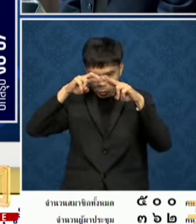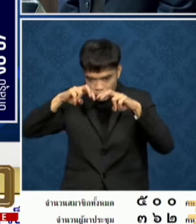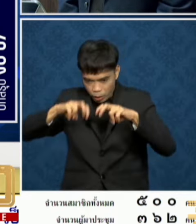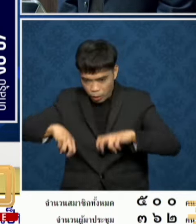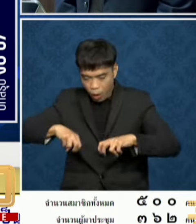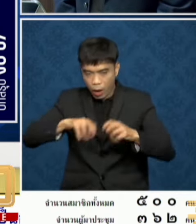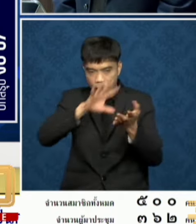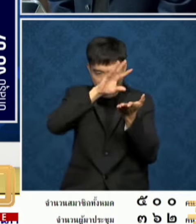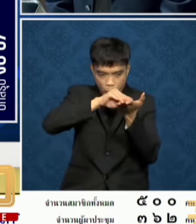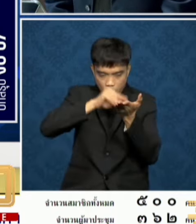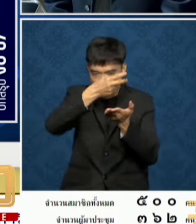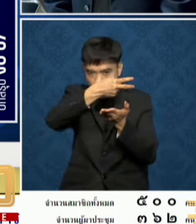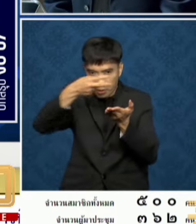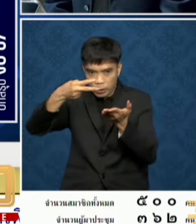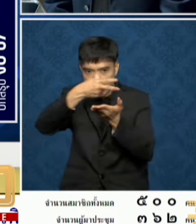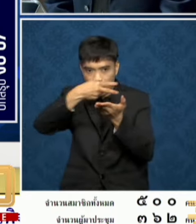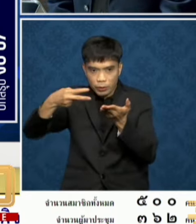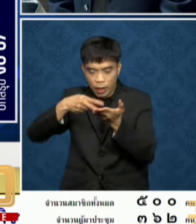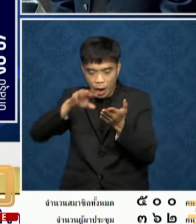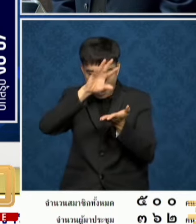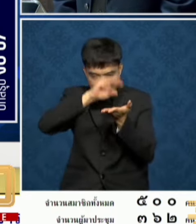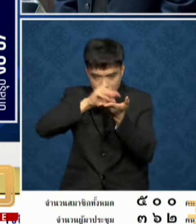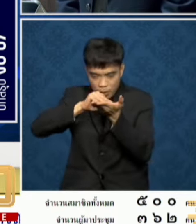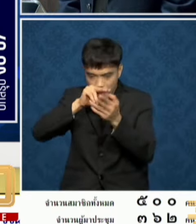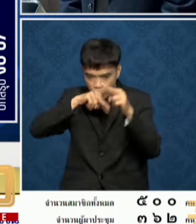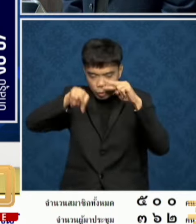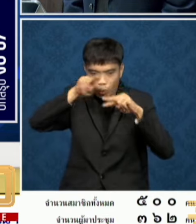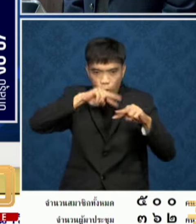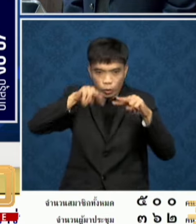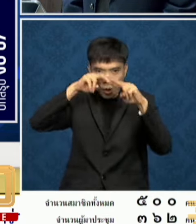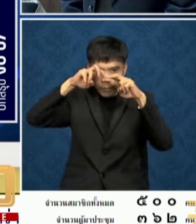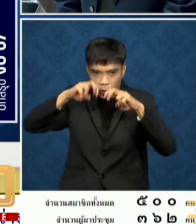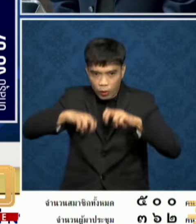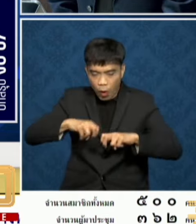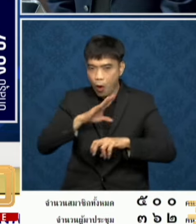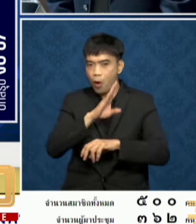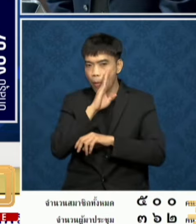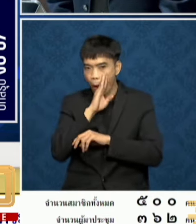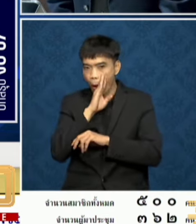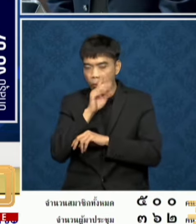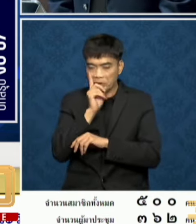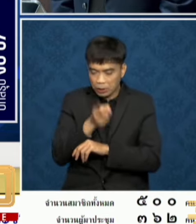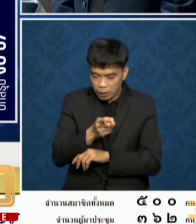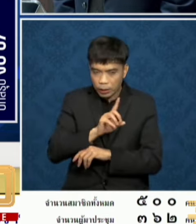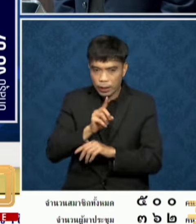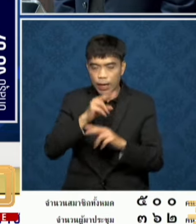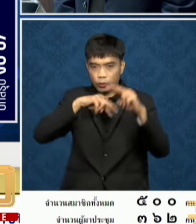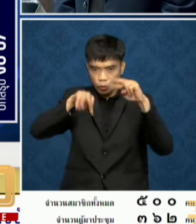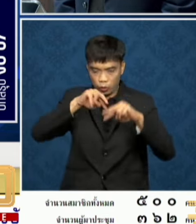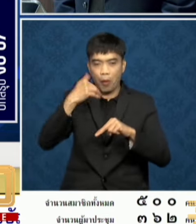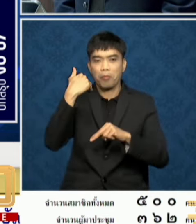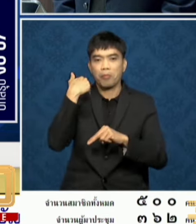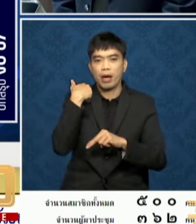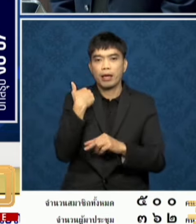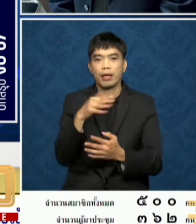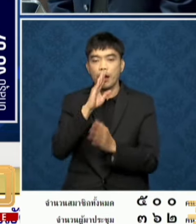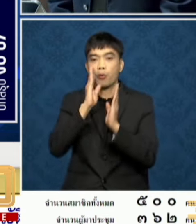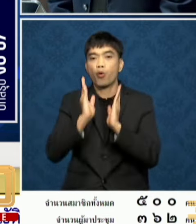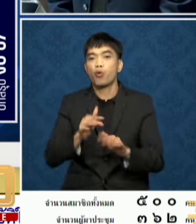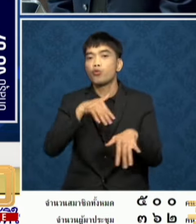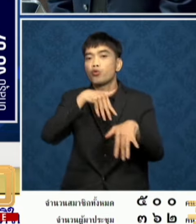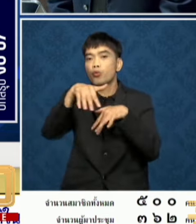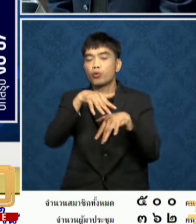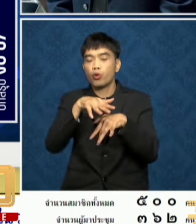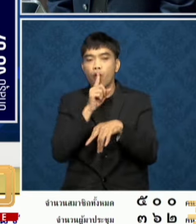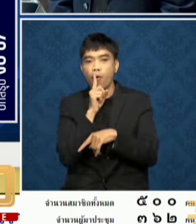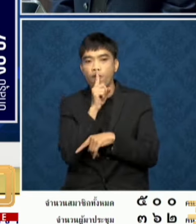ข้อความเกือบทั้งหมดเนี่ยมันมาจาก social listening tools ที่กวาดข้อมูลมาจากอินเทอร์เน็ตครับแล้วก็รวมกับการรับเรื่องที่ประชาชนส่งมาให้ผ่าน